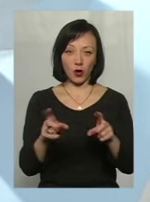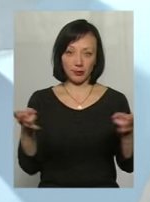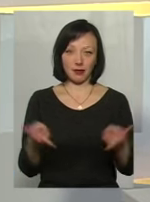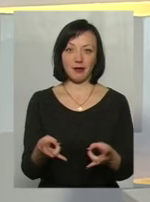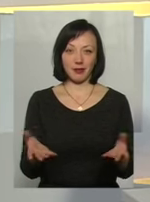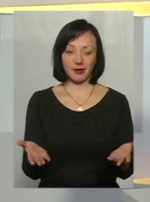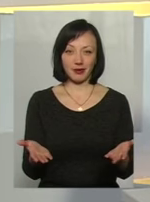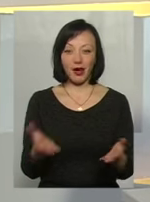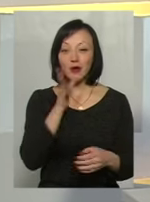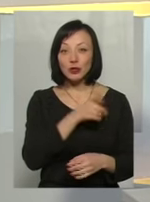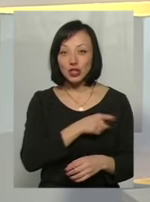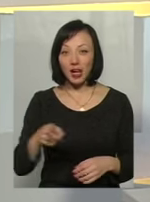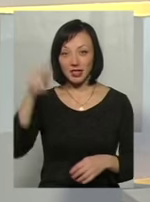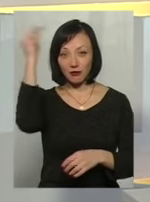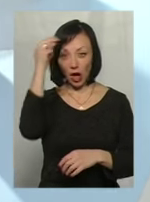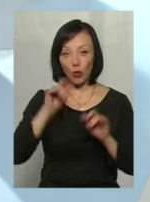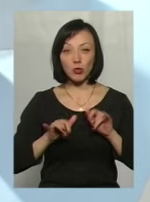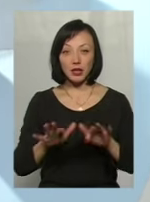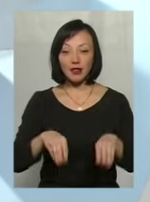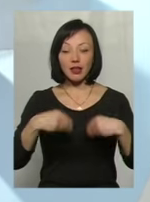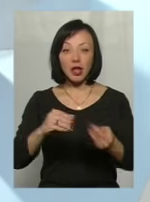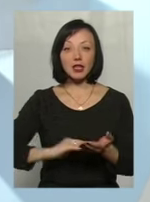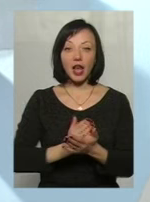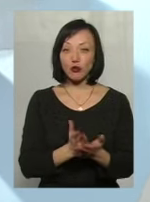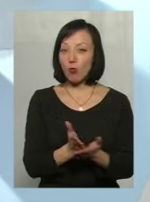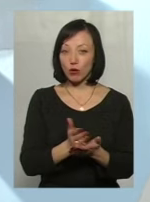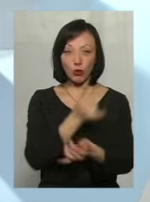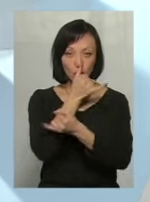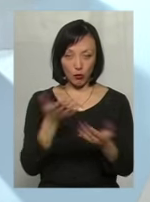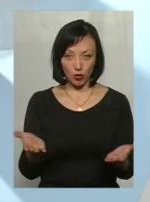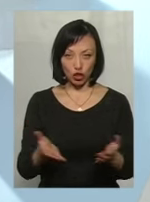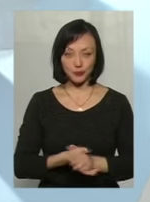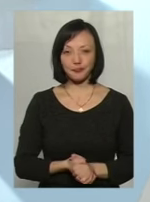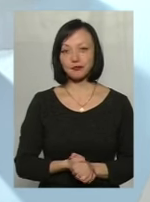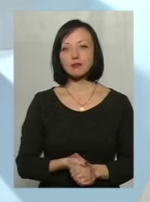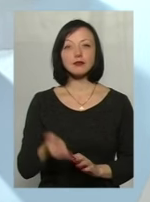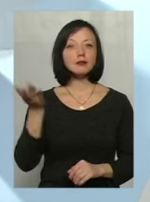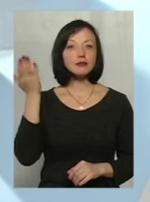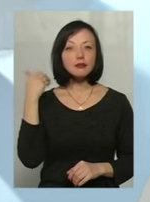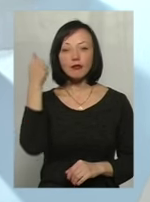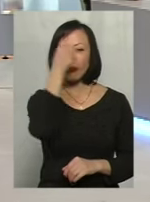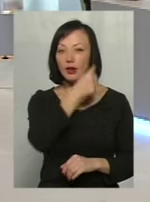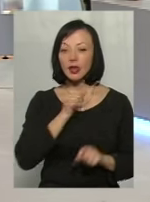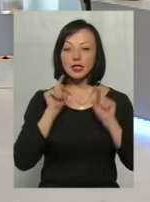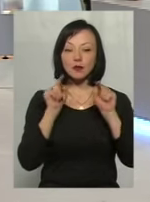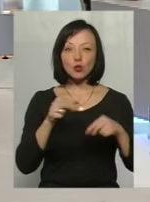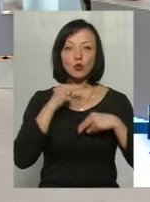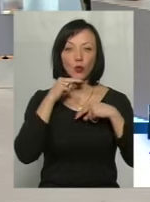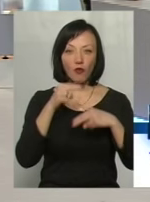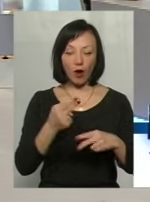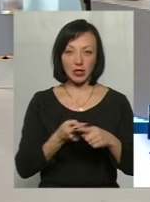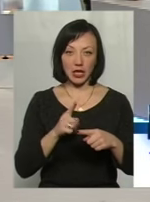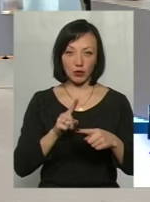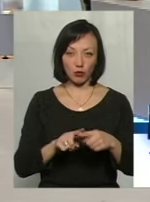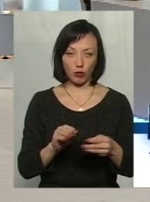взагалі, який да, під час навчального процесу надати якісну послугу не може. З минулого року ми звернули увагу на цю